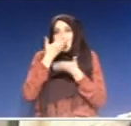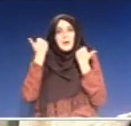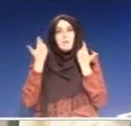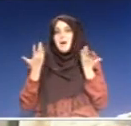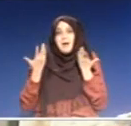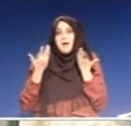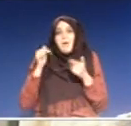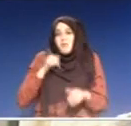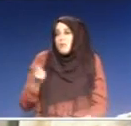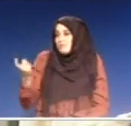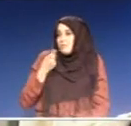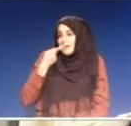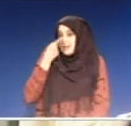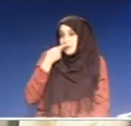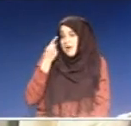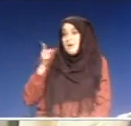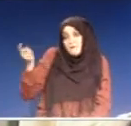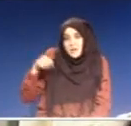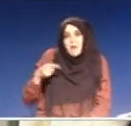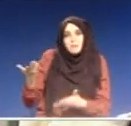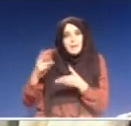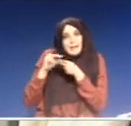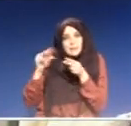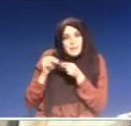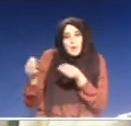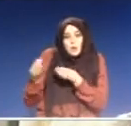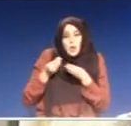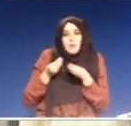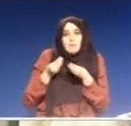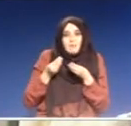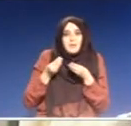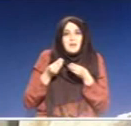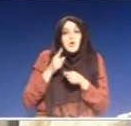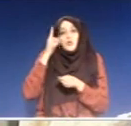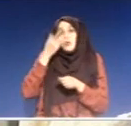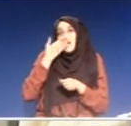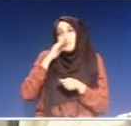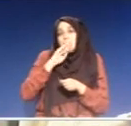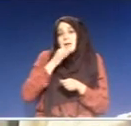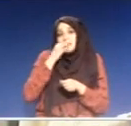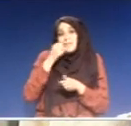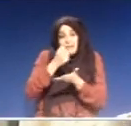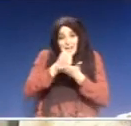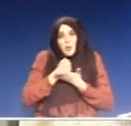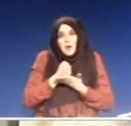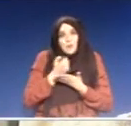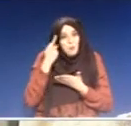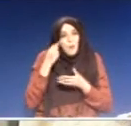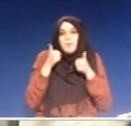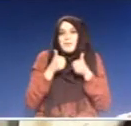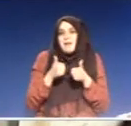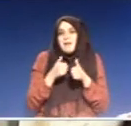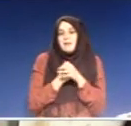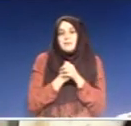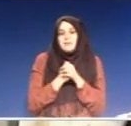لا يعرفها استيضاح لا يعرفها. نعم. والحمد لله، ربنا يقول وتعاونوا على البر والتقوى، يعني تعاونوا كامل.